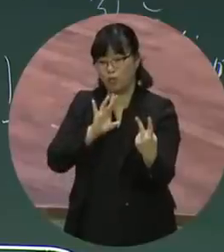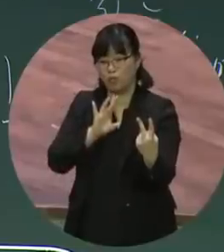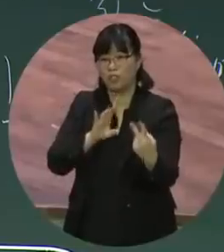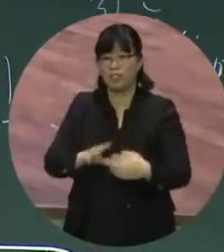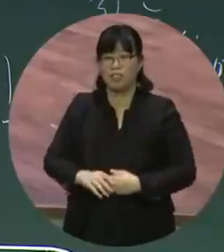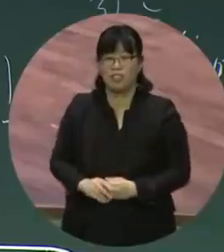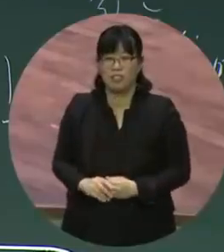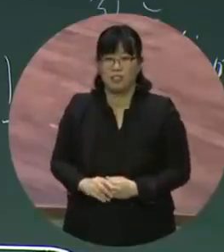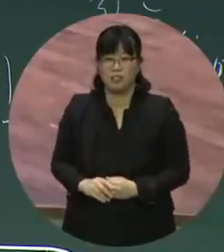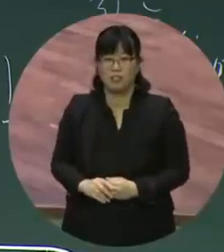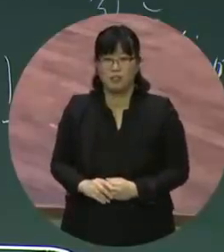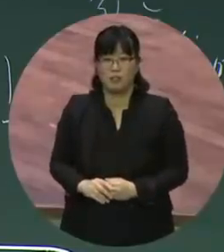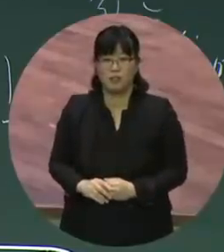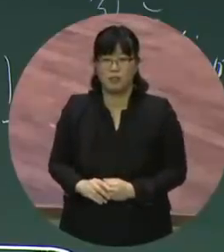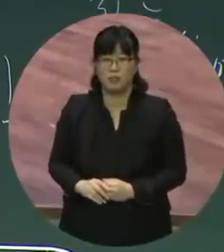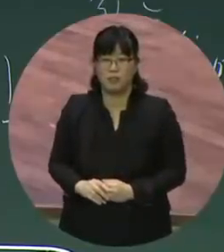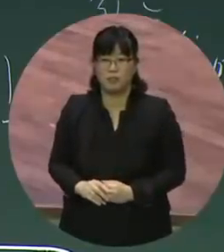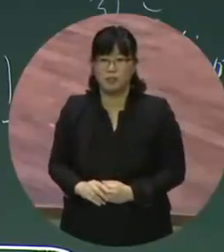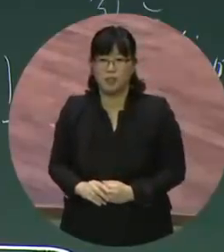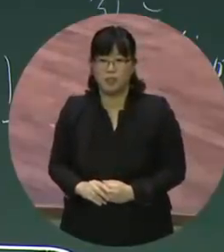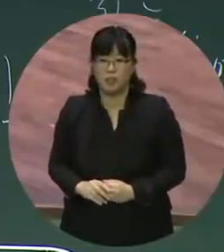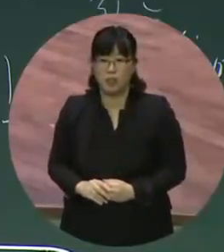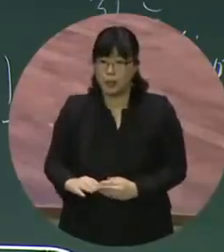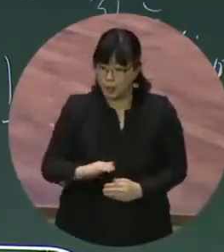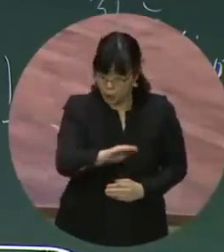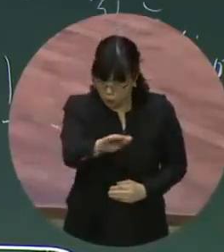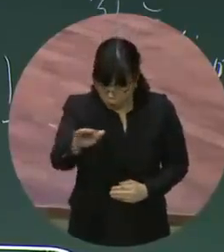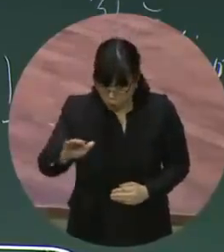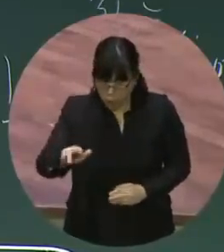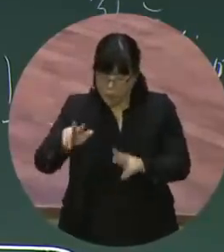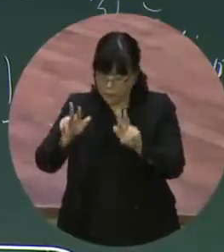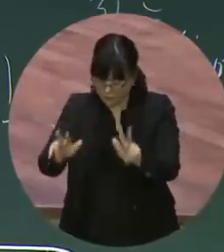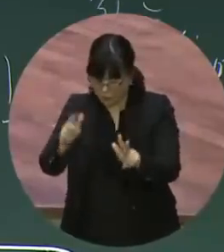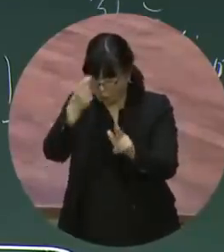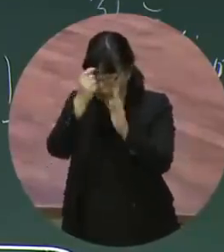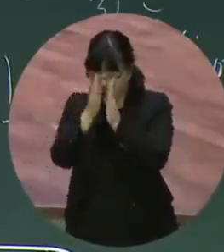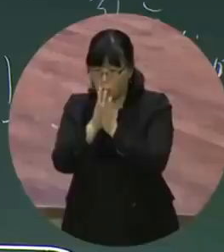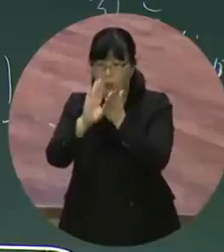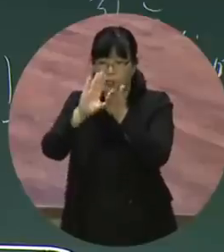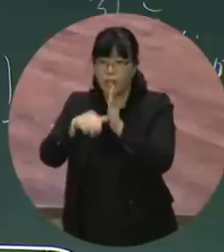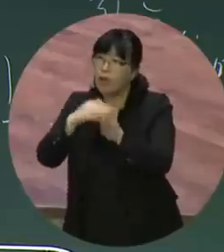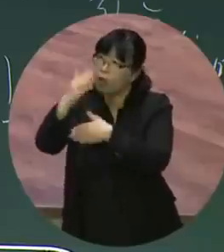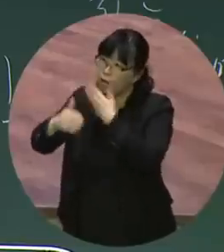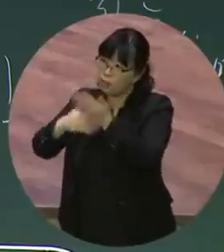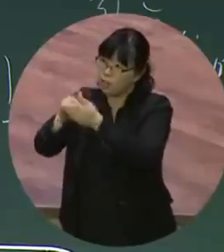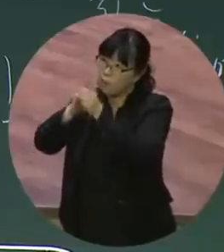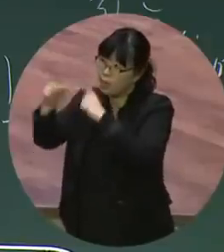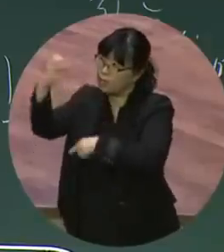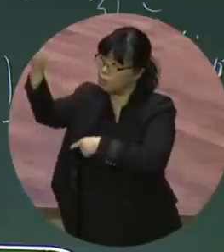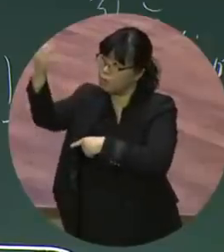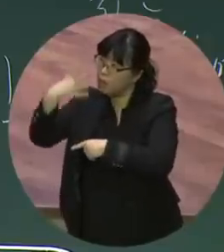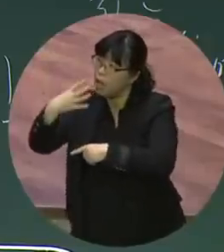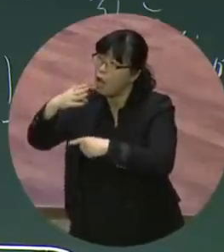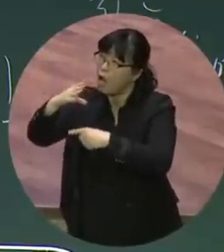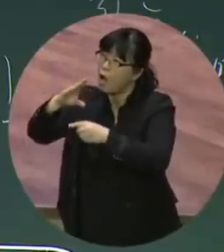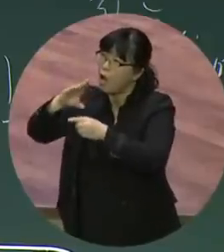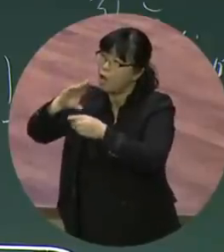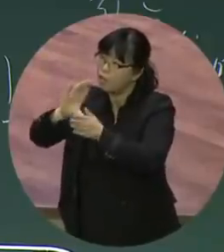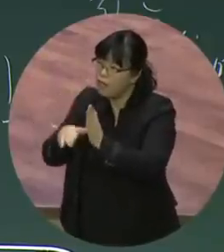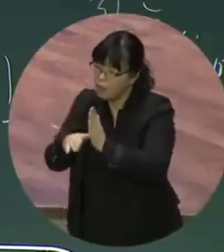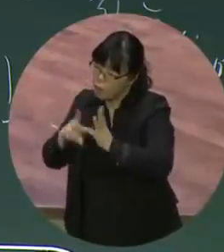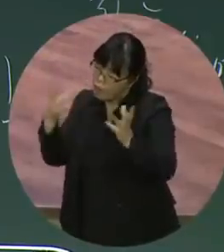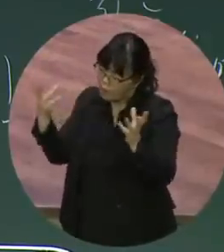그 재밌는 삶을 아시냐고요. 하나님 오늘부터 말씀에 절대 순종하게 하여 주옵소서. 제가 기도